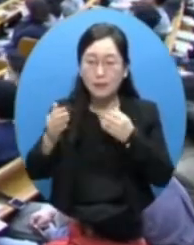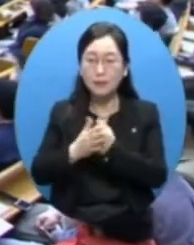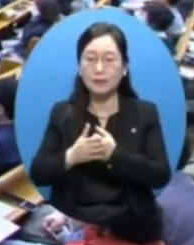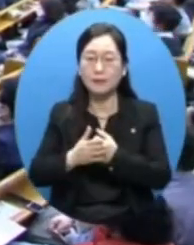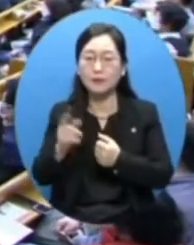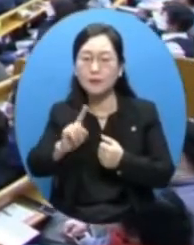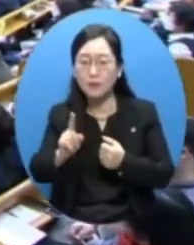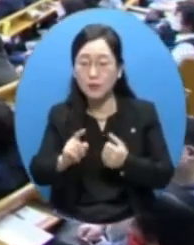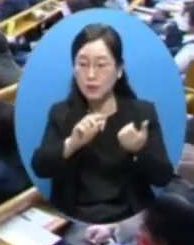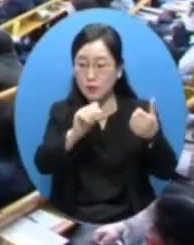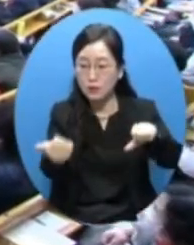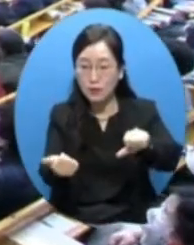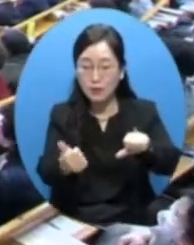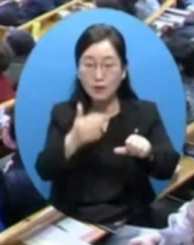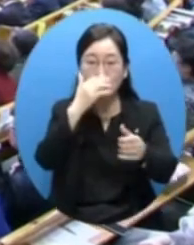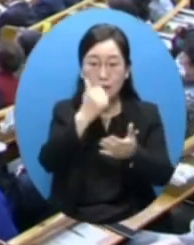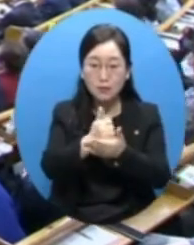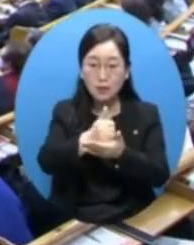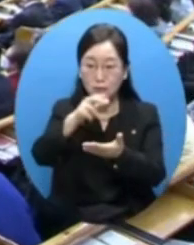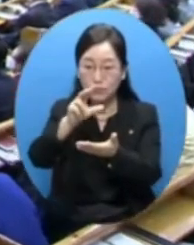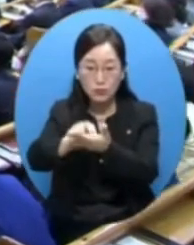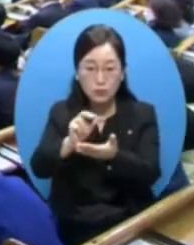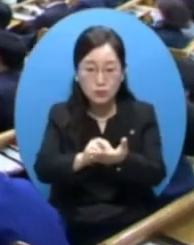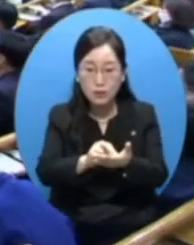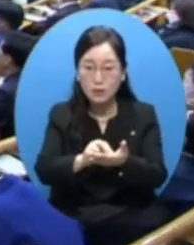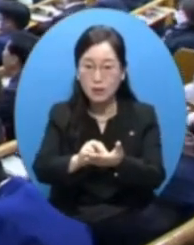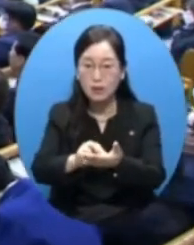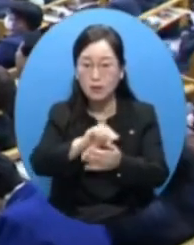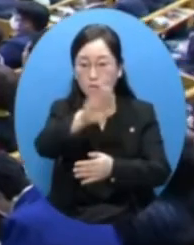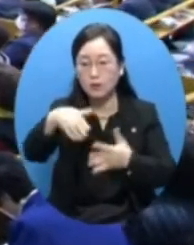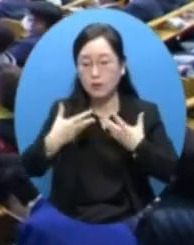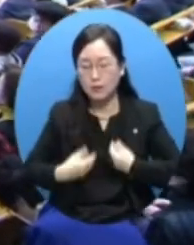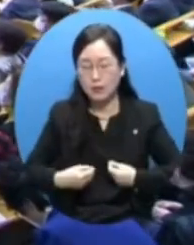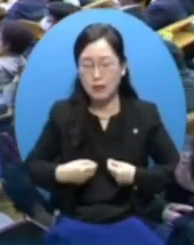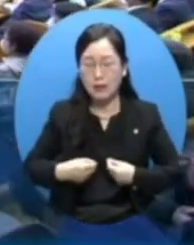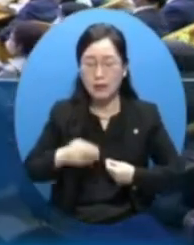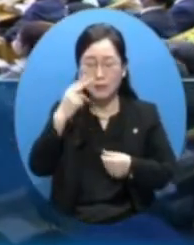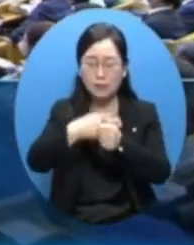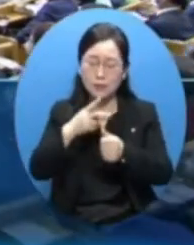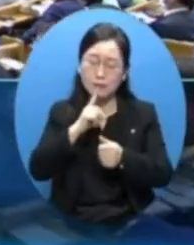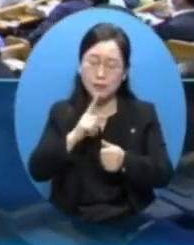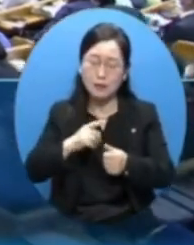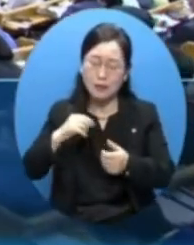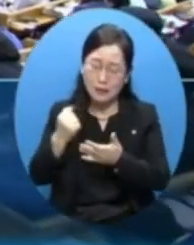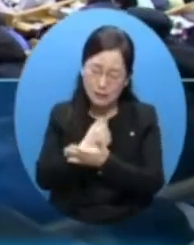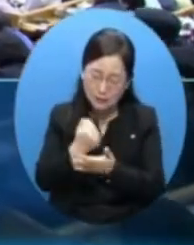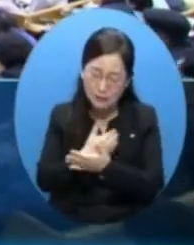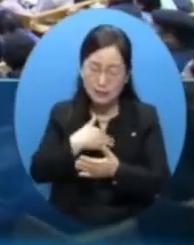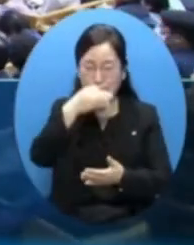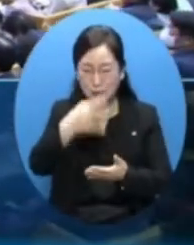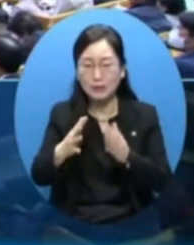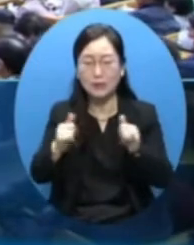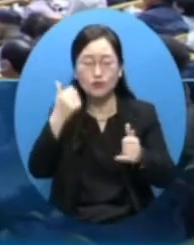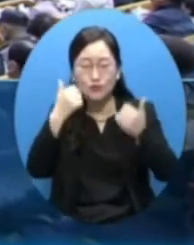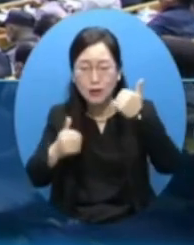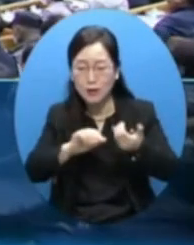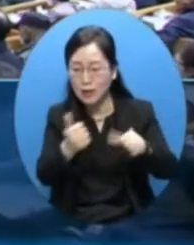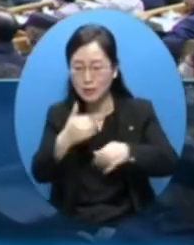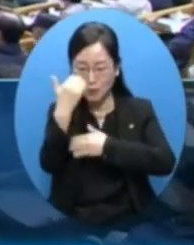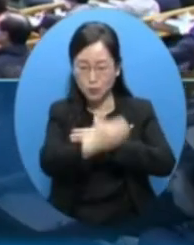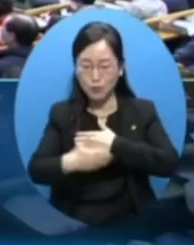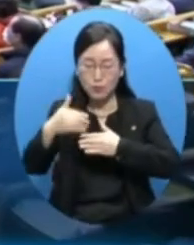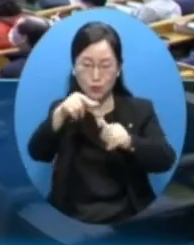사망의 문제 앞에 절망할 수밖에 없습니다. 사도 바울이 탄식합니다. 오호라 나는 곤고한 사람이로다. 누가 이 사망의 몸에서